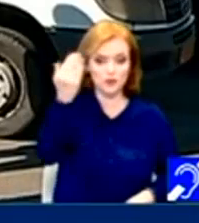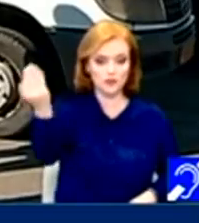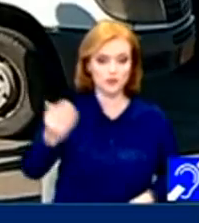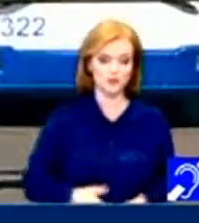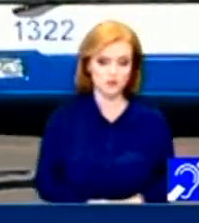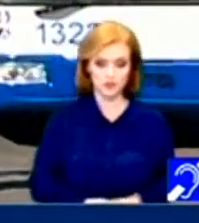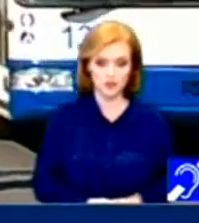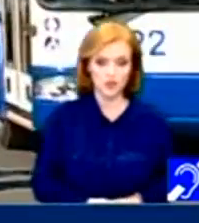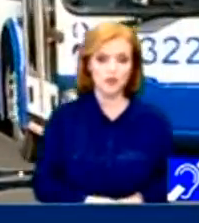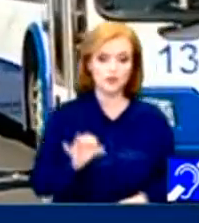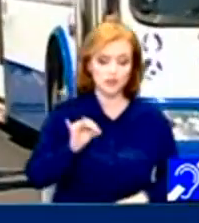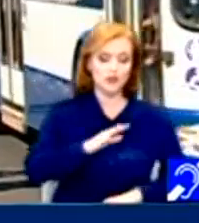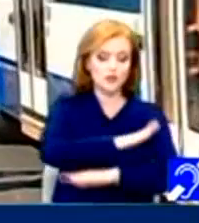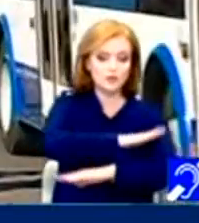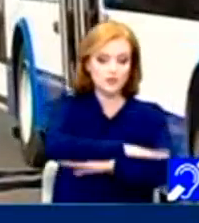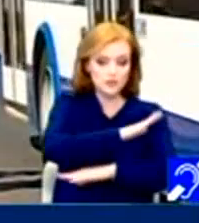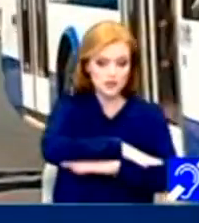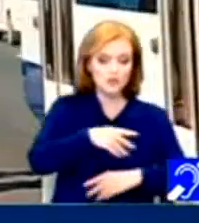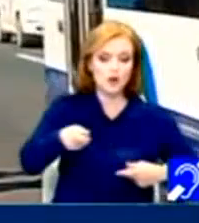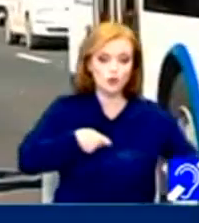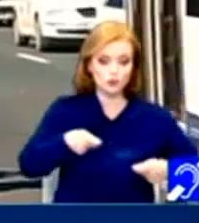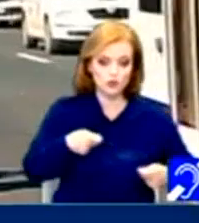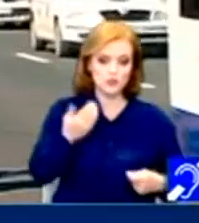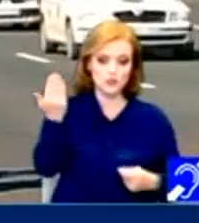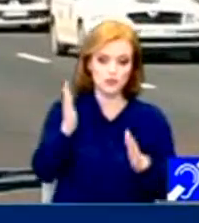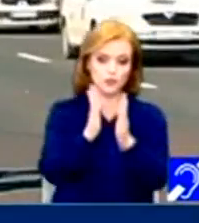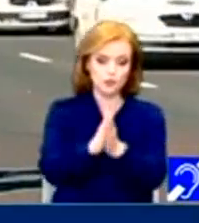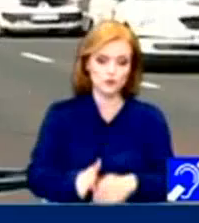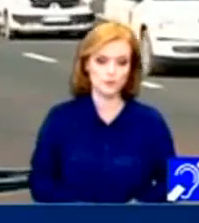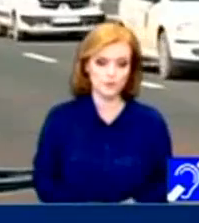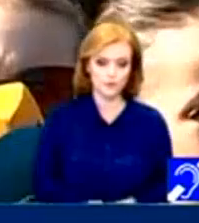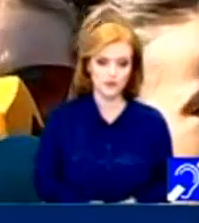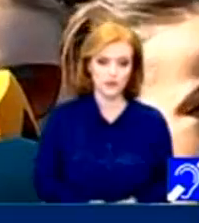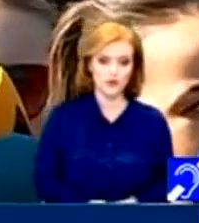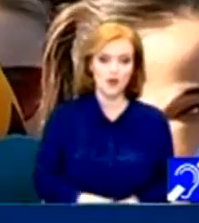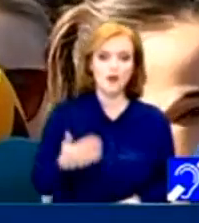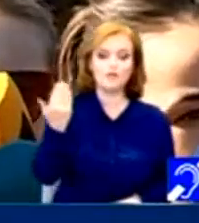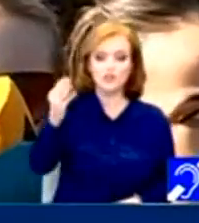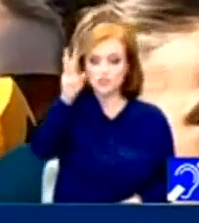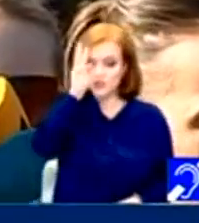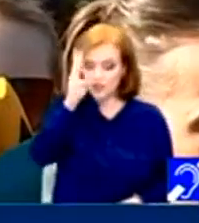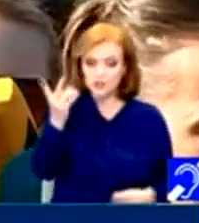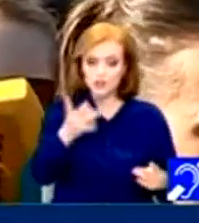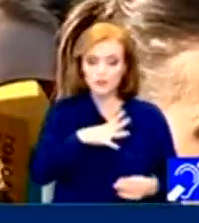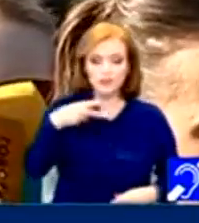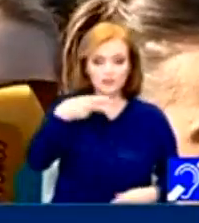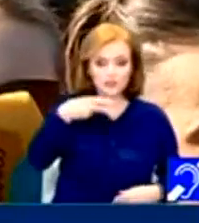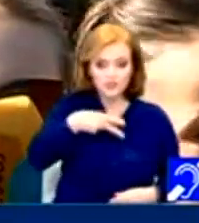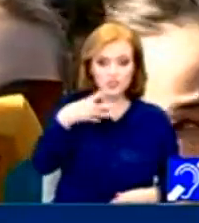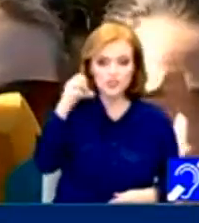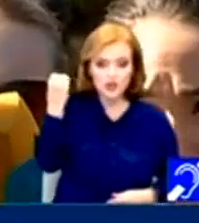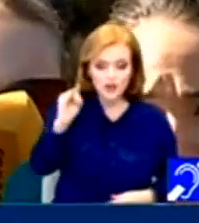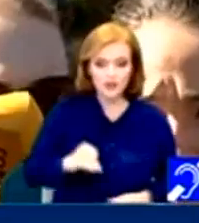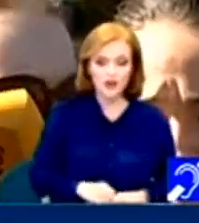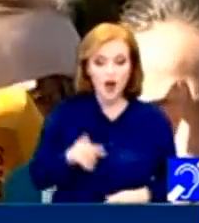numai de reacțiile pe care le au autoritățile la cererile lor. Salariul vostru ar trebui să fie de 2000 de lei, pe care ei consideră